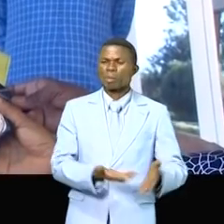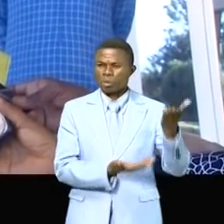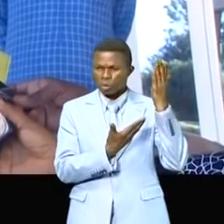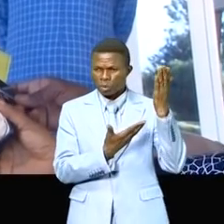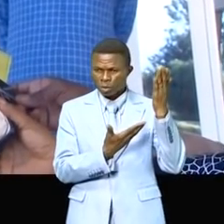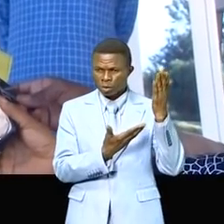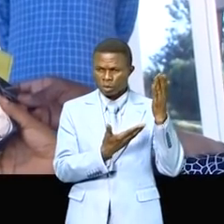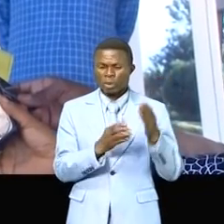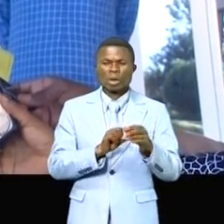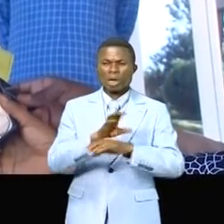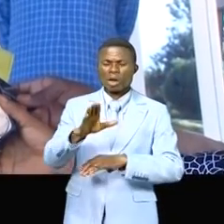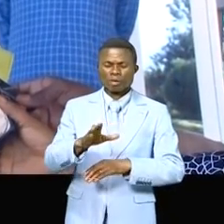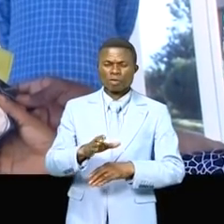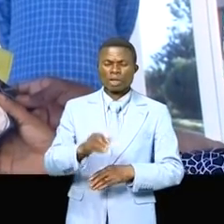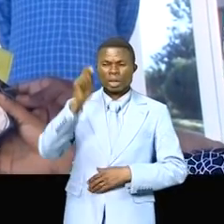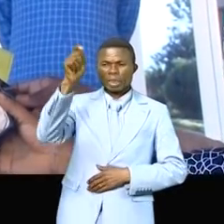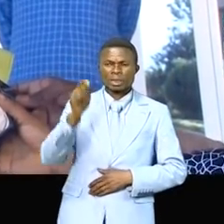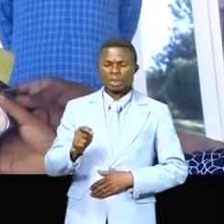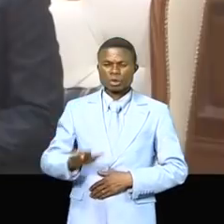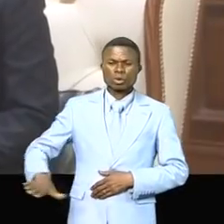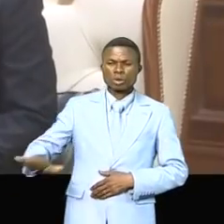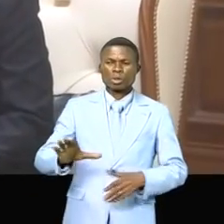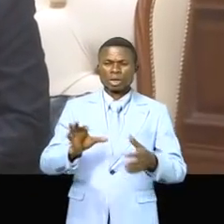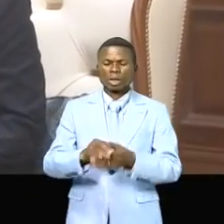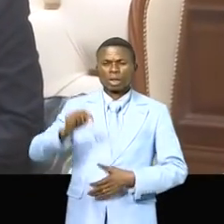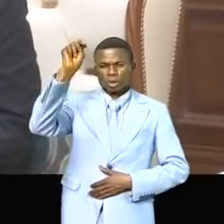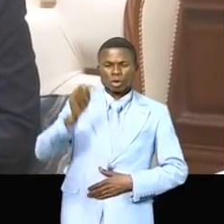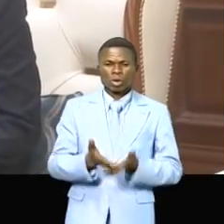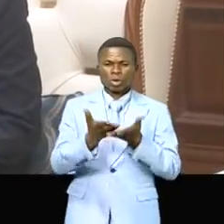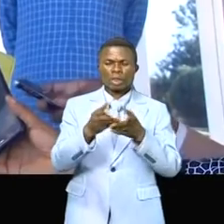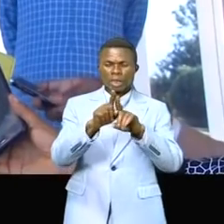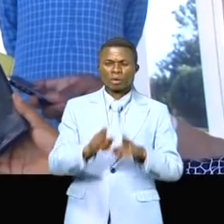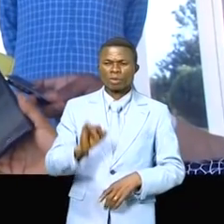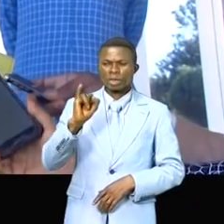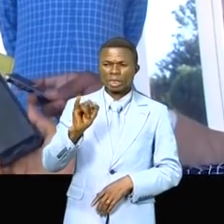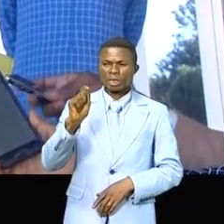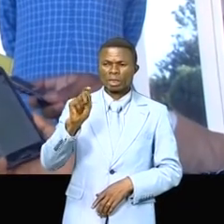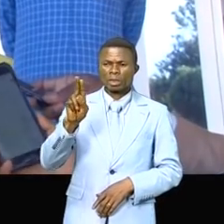donnée pour le Nord Kivu et l'Itourie, et